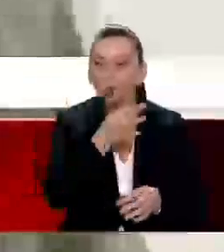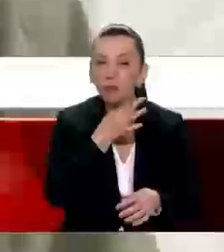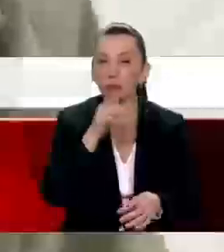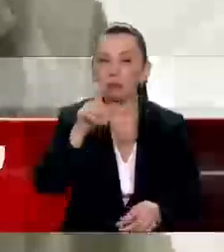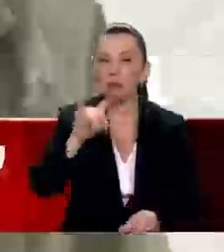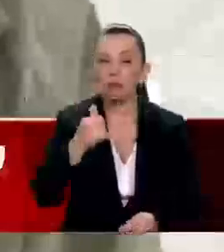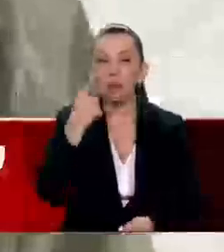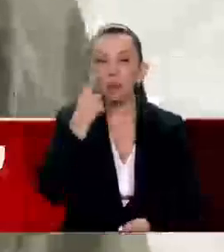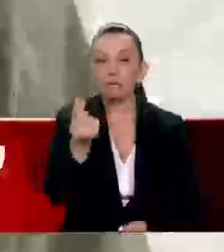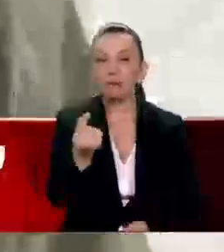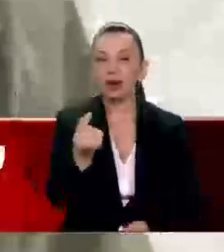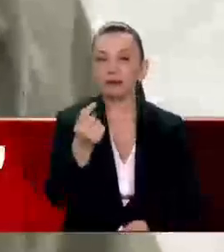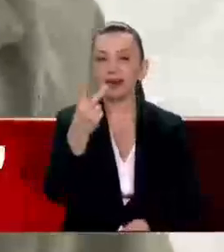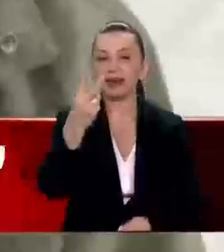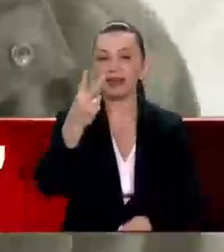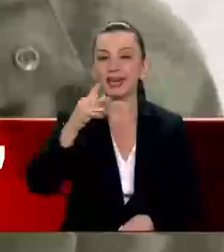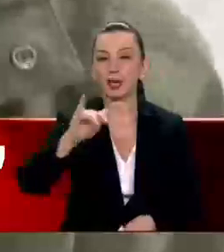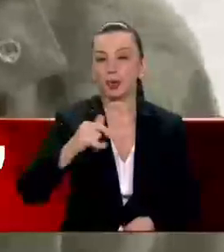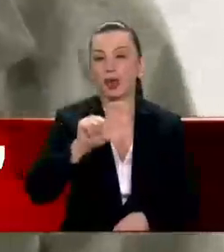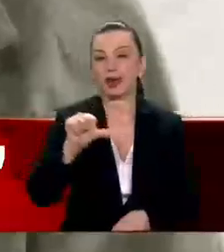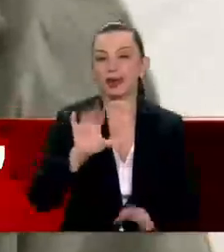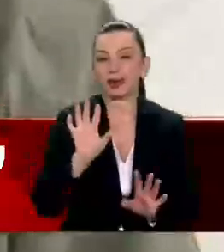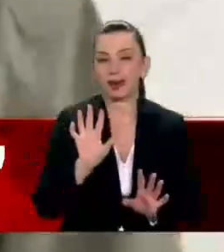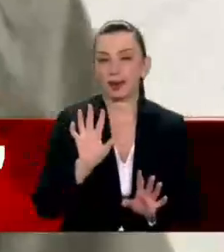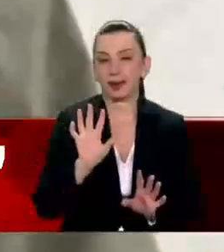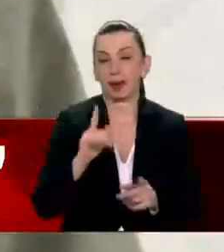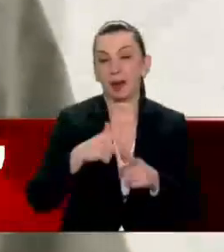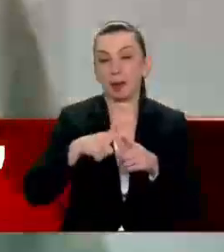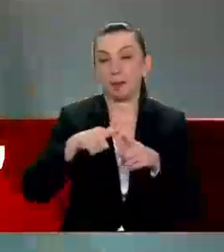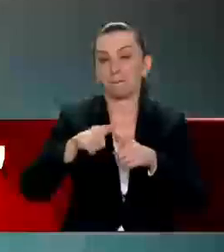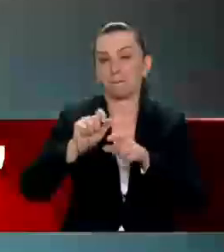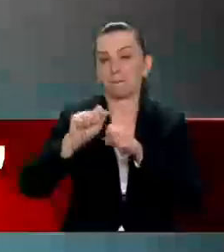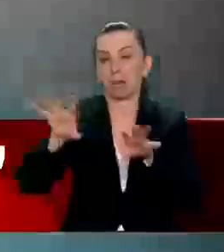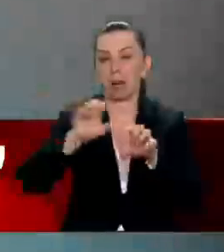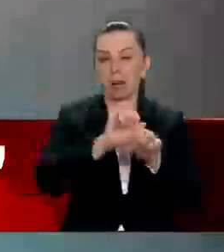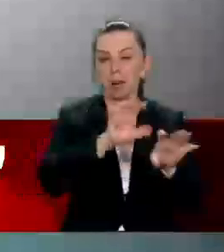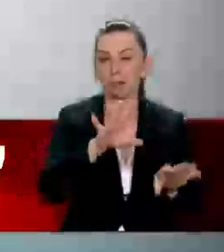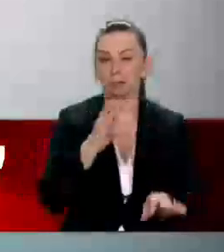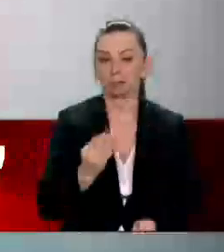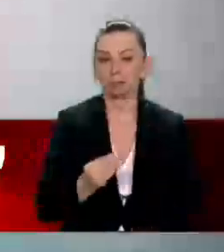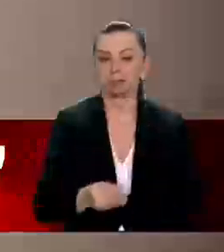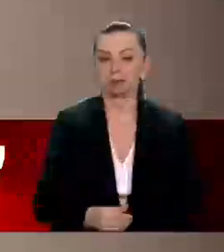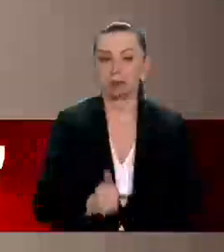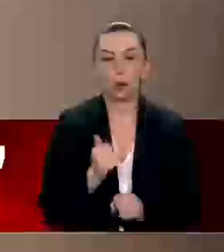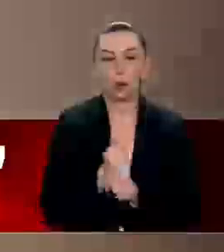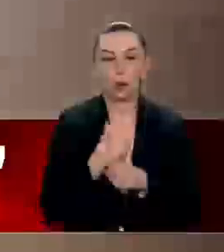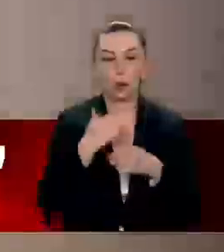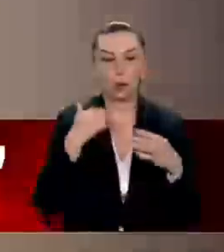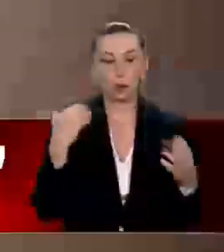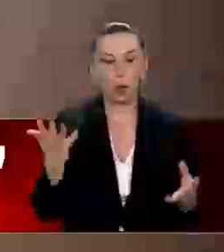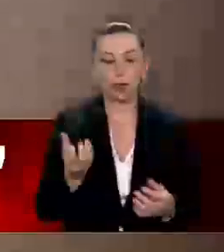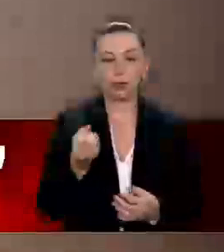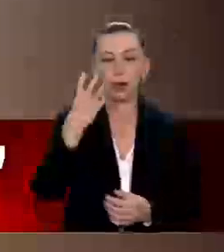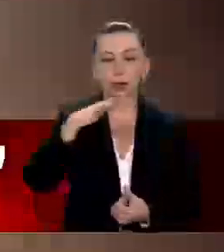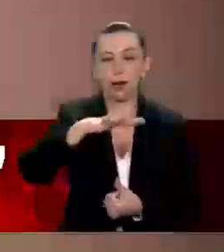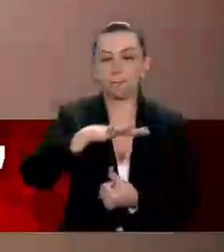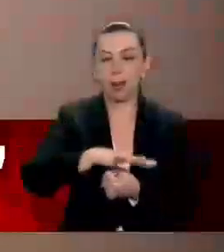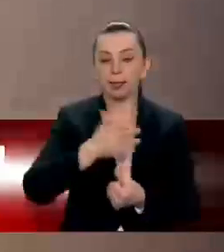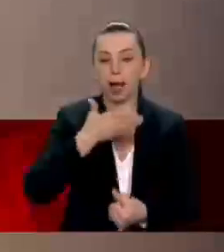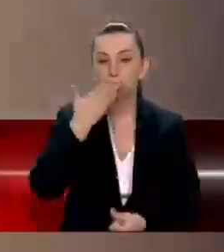kiloluk mercimek, 2 litrelik yağ. Çünkü böyle paylaştırmak zorunda kalıyoruz. Günaydın. Burada sabah mantar çorbası